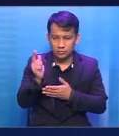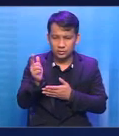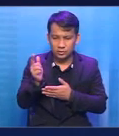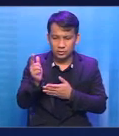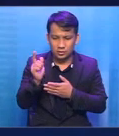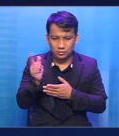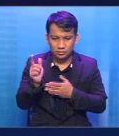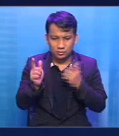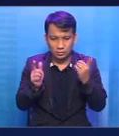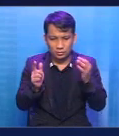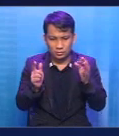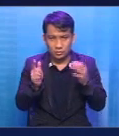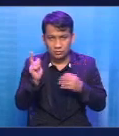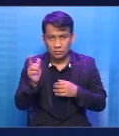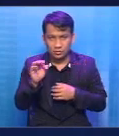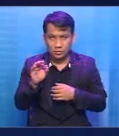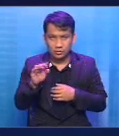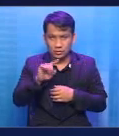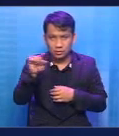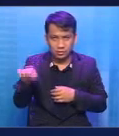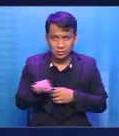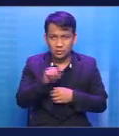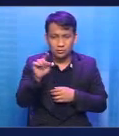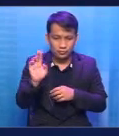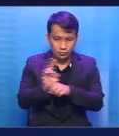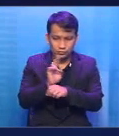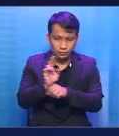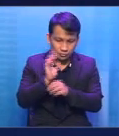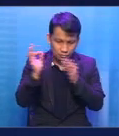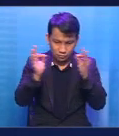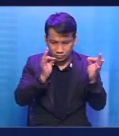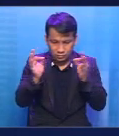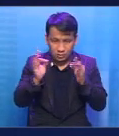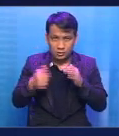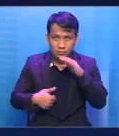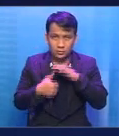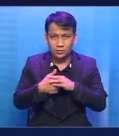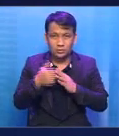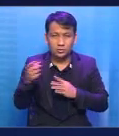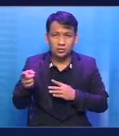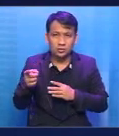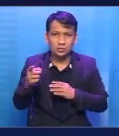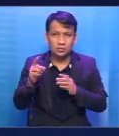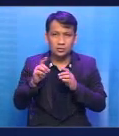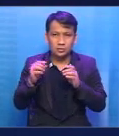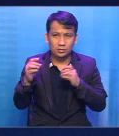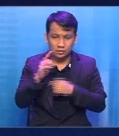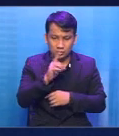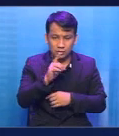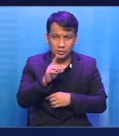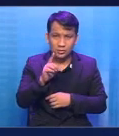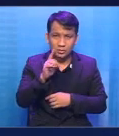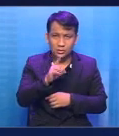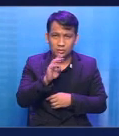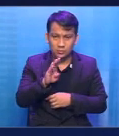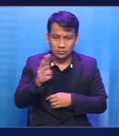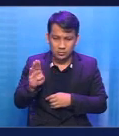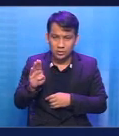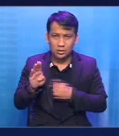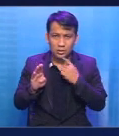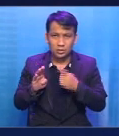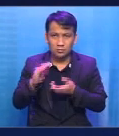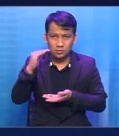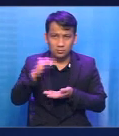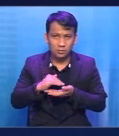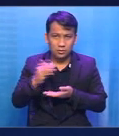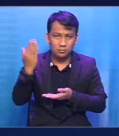National Household Survey on the Patterns and Trends of Drug Abuse na inilabas ng Dangerous Drugs Board o DDB. Mas mababa ito sa